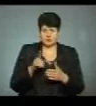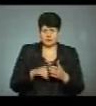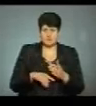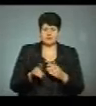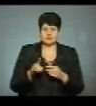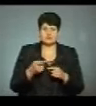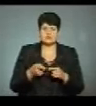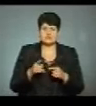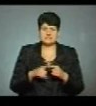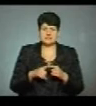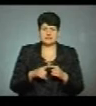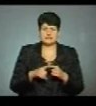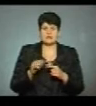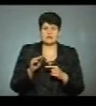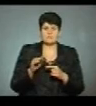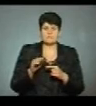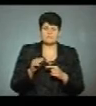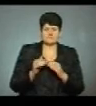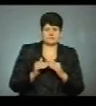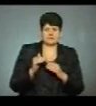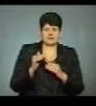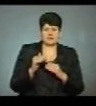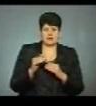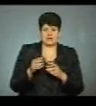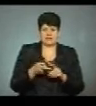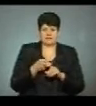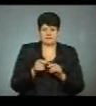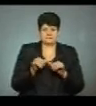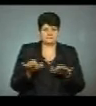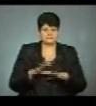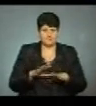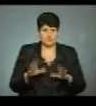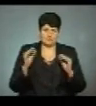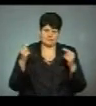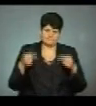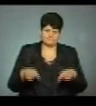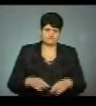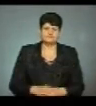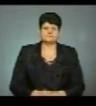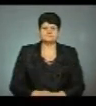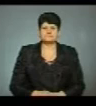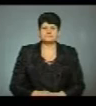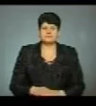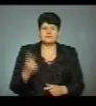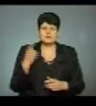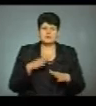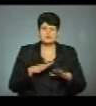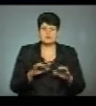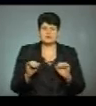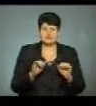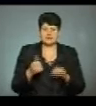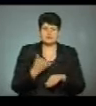що цей пік інфекції не буде більше наростати, а спадати. За словами першої заступниці керівника